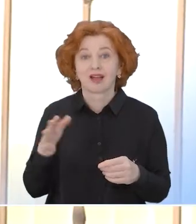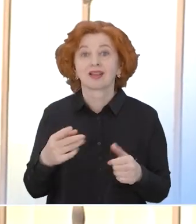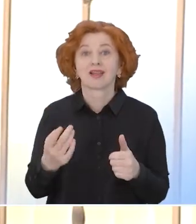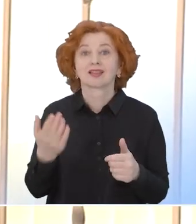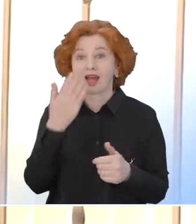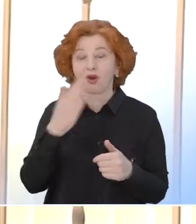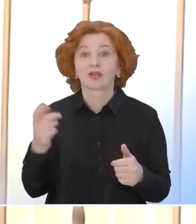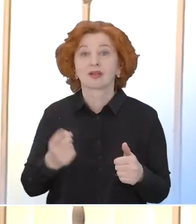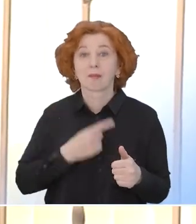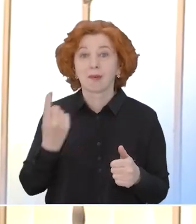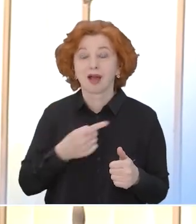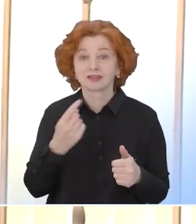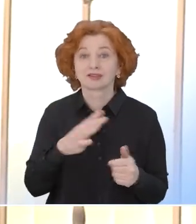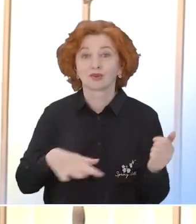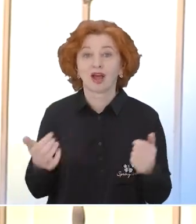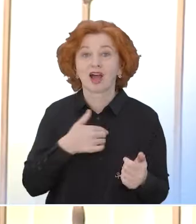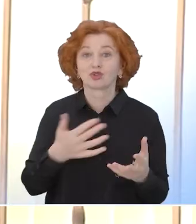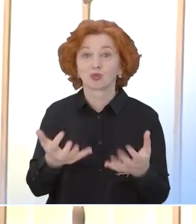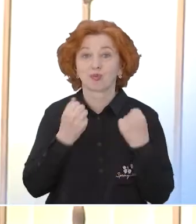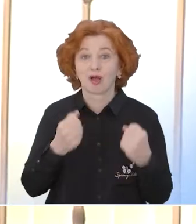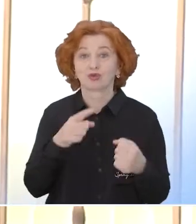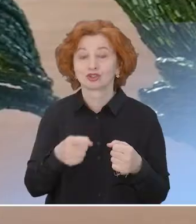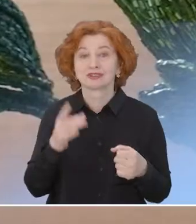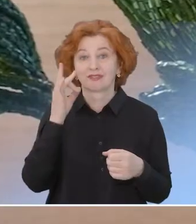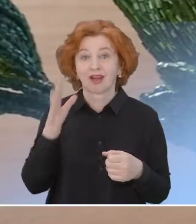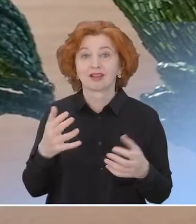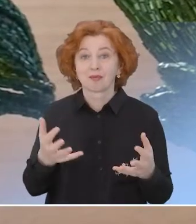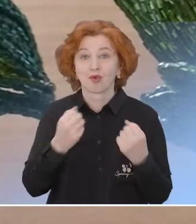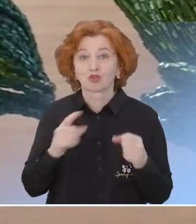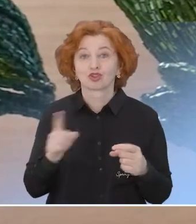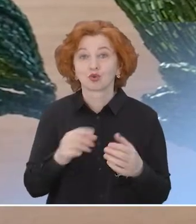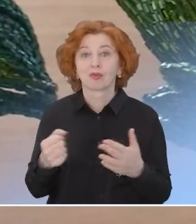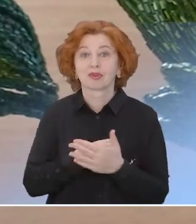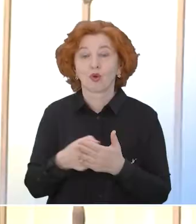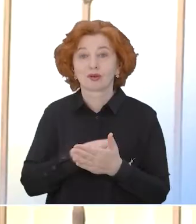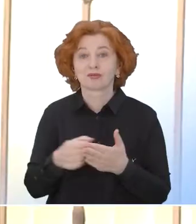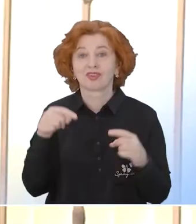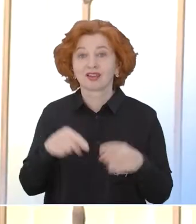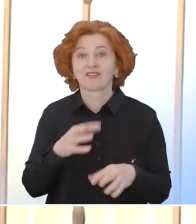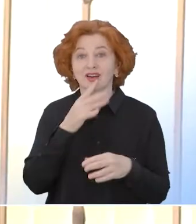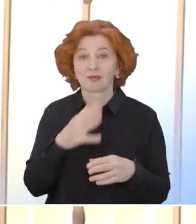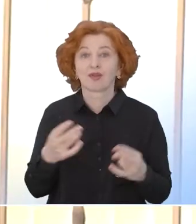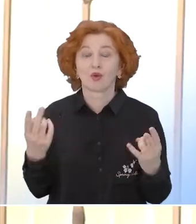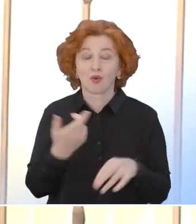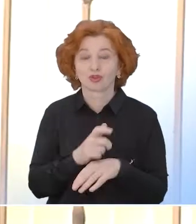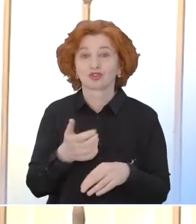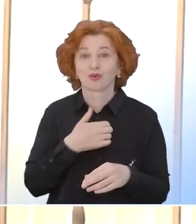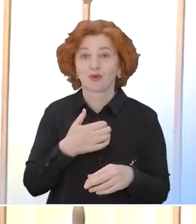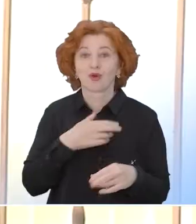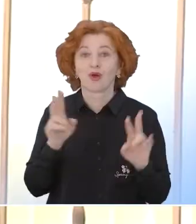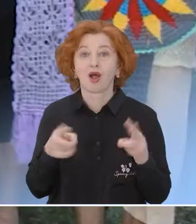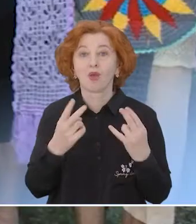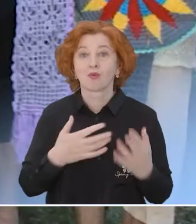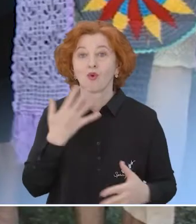«Народный мастер Дона». Хочу получить, конечно же, это звание, но вот чтобы душу грело, такое доброе название очень